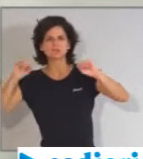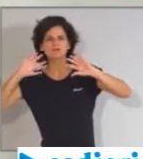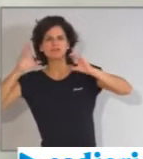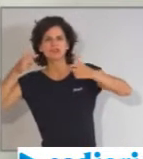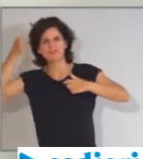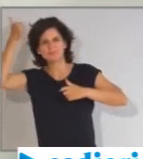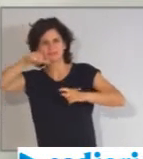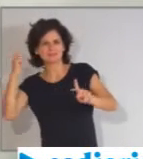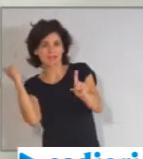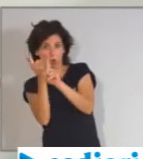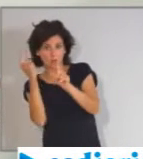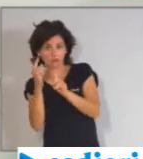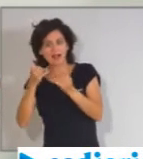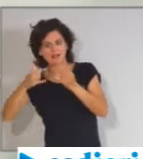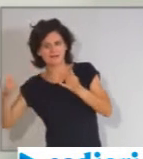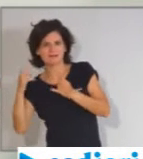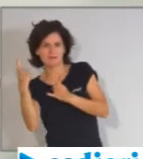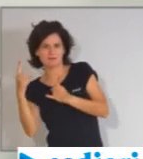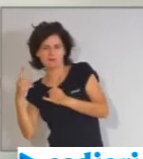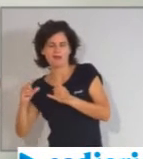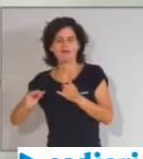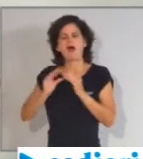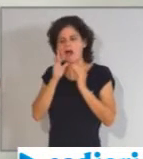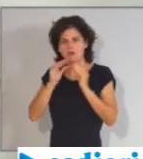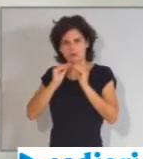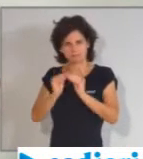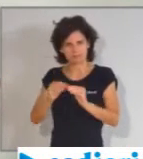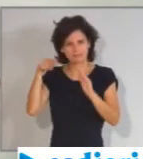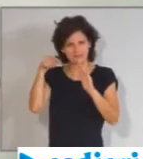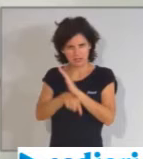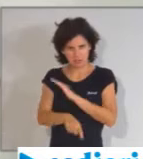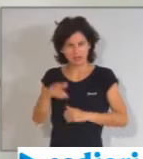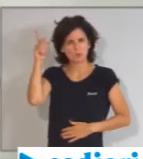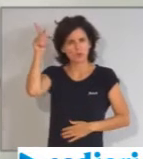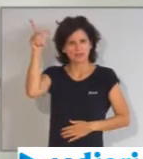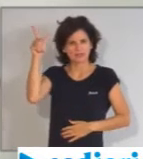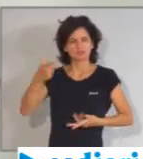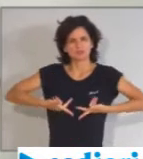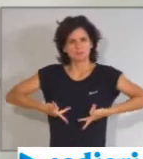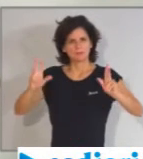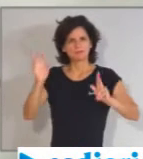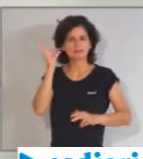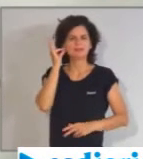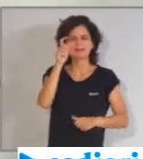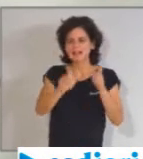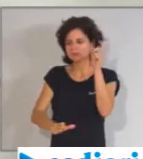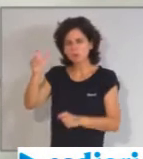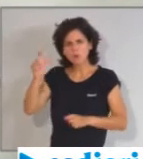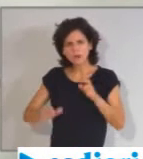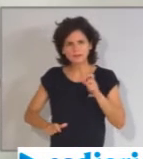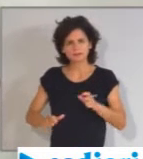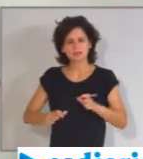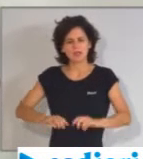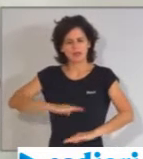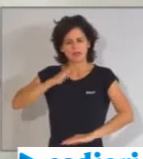són impulsar un canvi de paradigma que garantisca l'exercici ple dels drets i la llibertat de les dones, de la capacitat